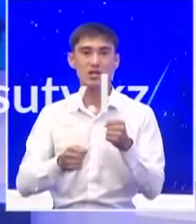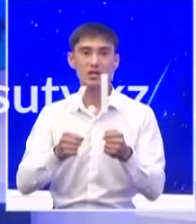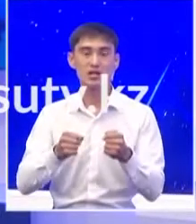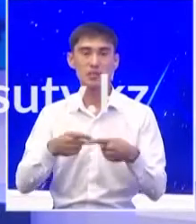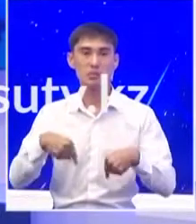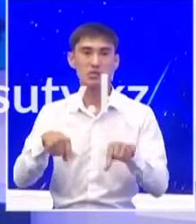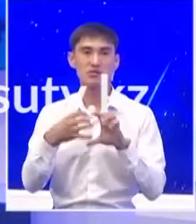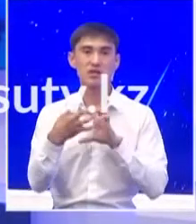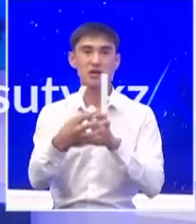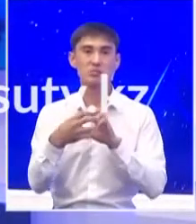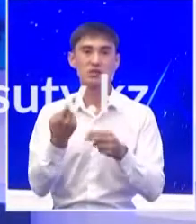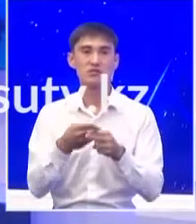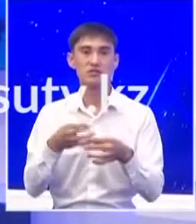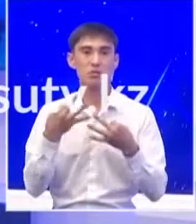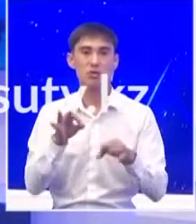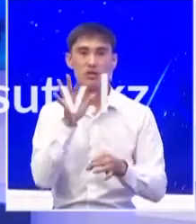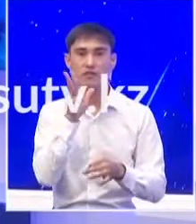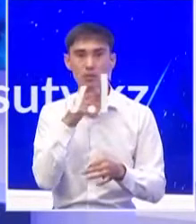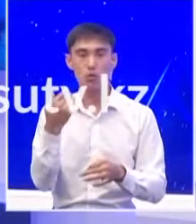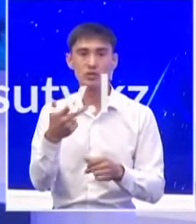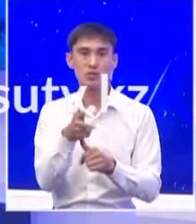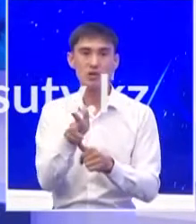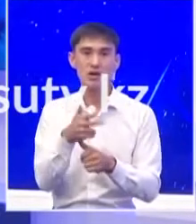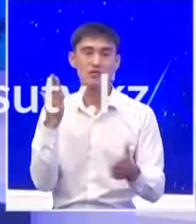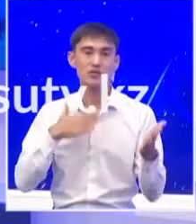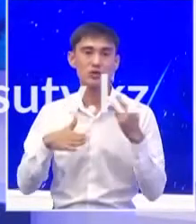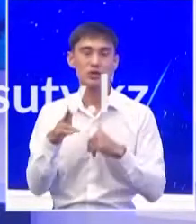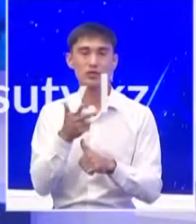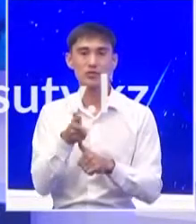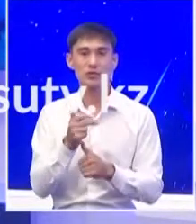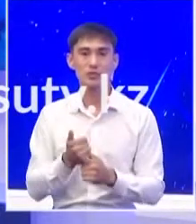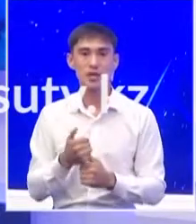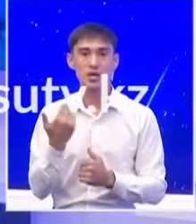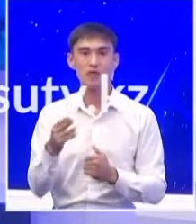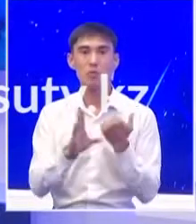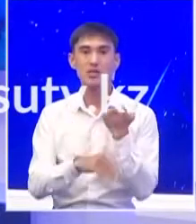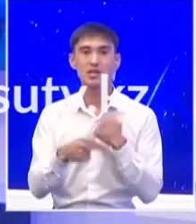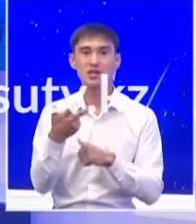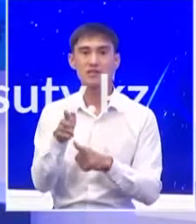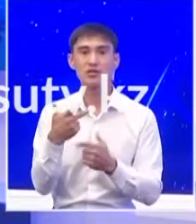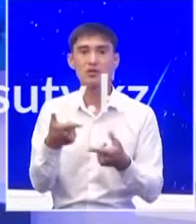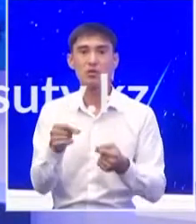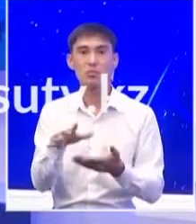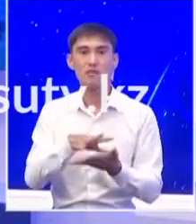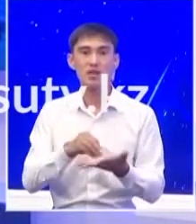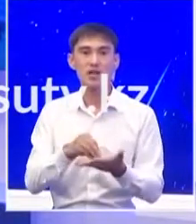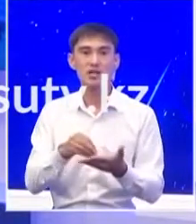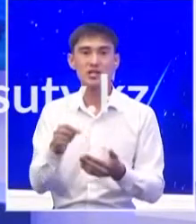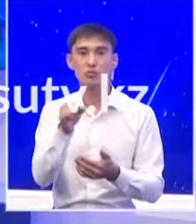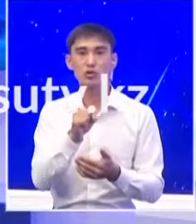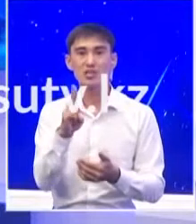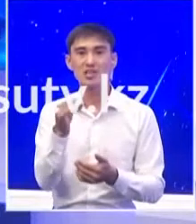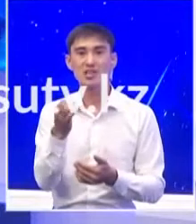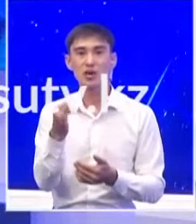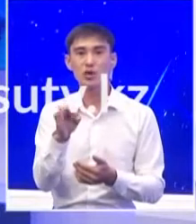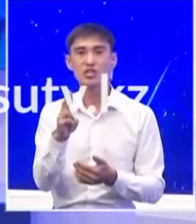транспорта. В свободное от вождения время он снимает веселые ролики. Его последнее видео, где он повторил исполнителей Кид Ларой